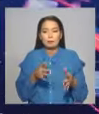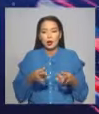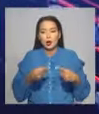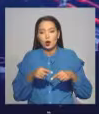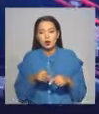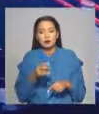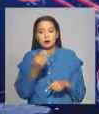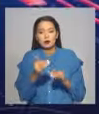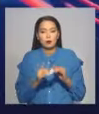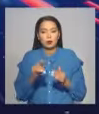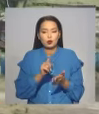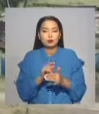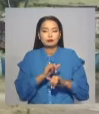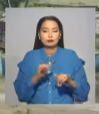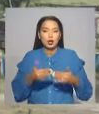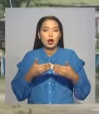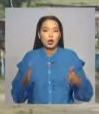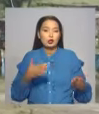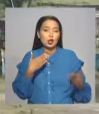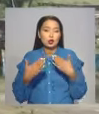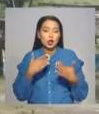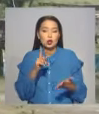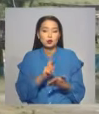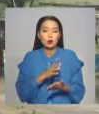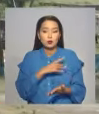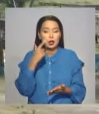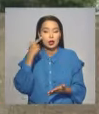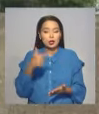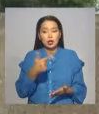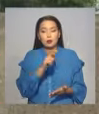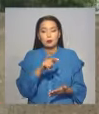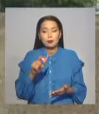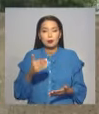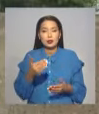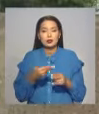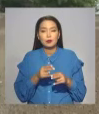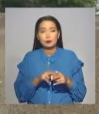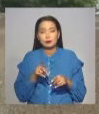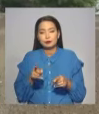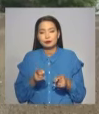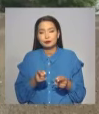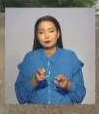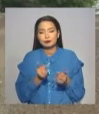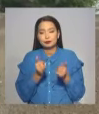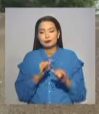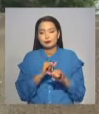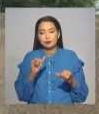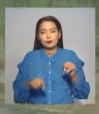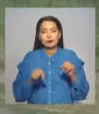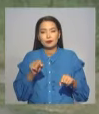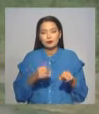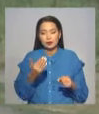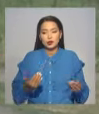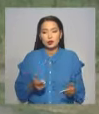с правозащитным сообществом. Повышать правовую грамотность граждан, особенно на периферии, это позволит сократить разрыв в возможностях между